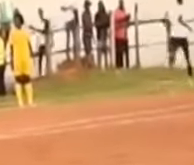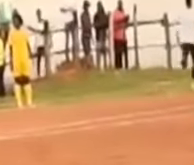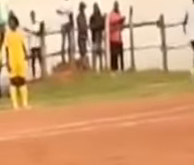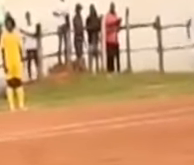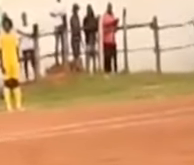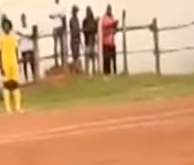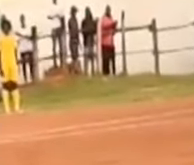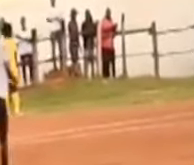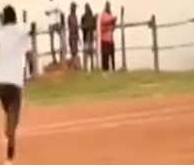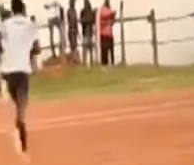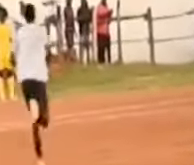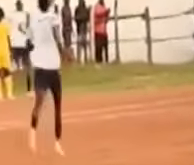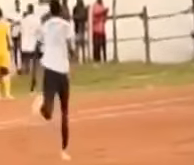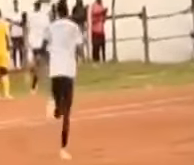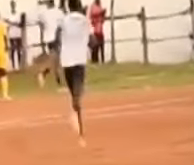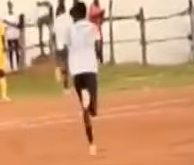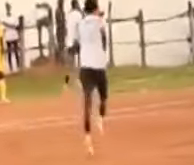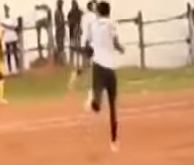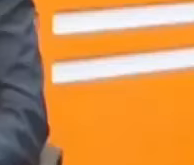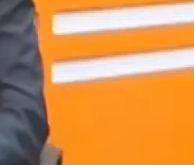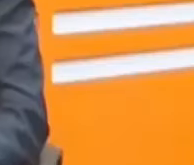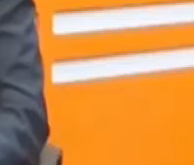16.